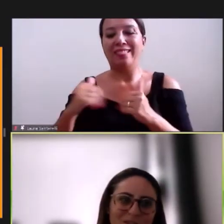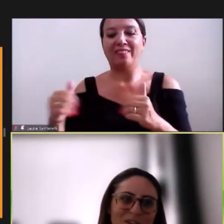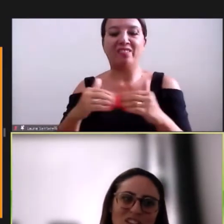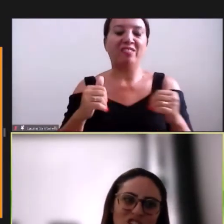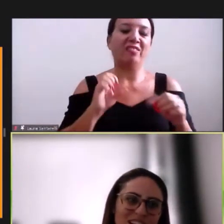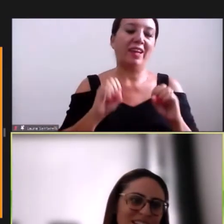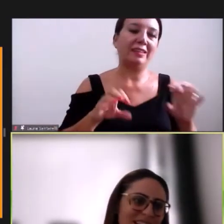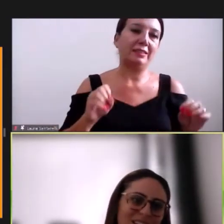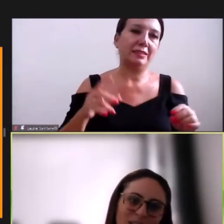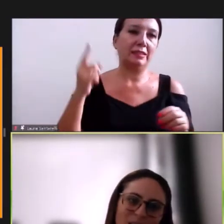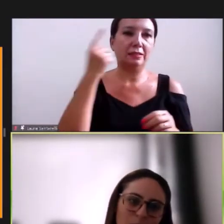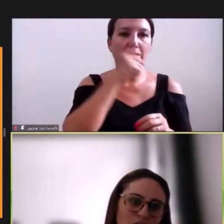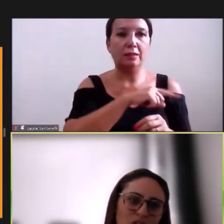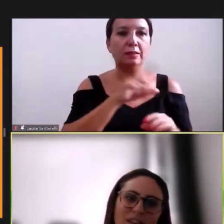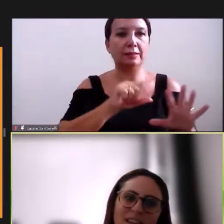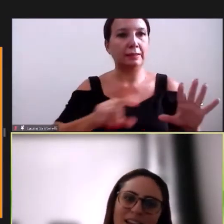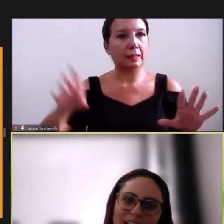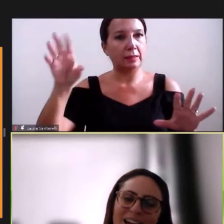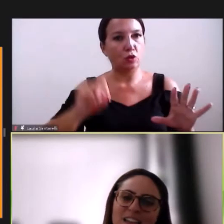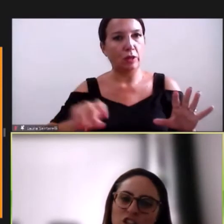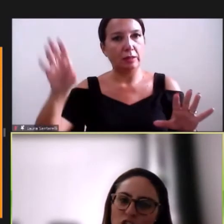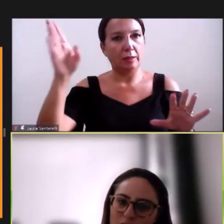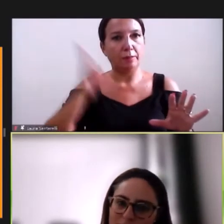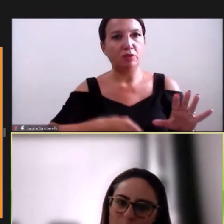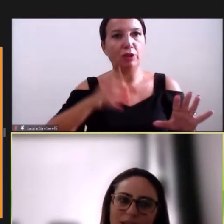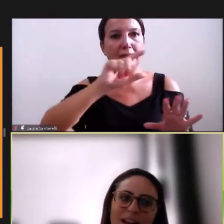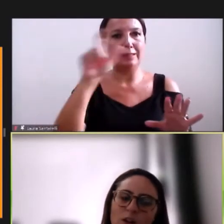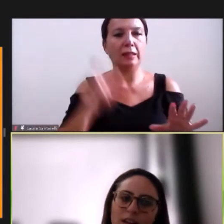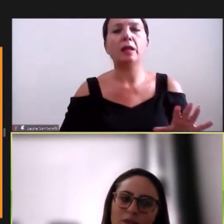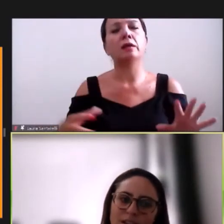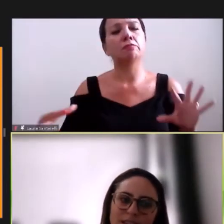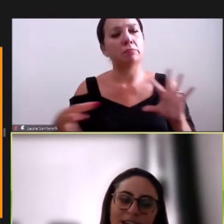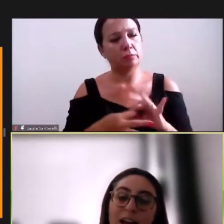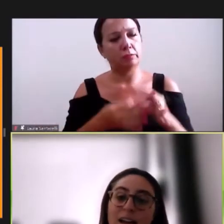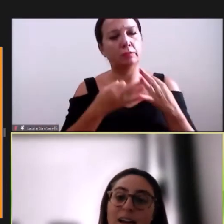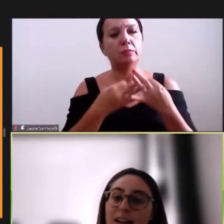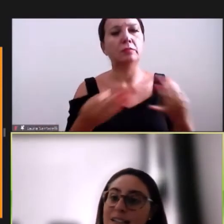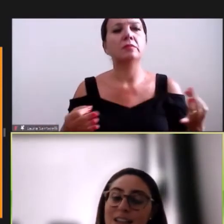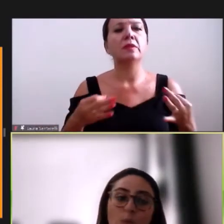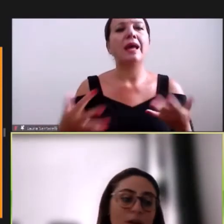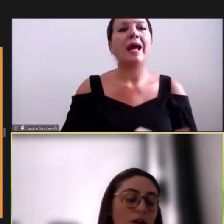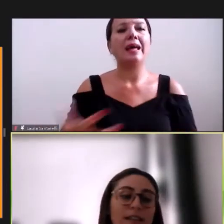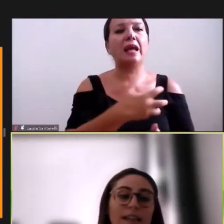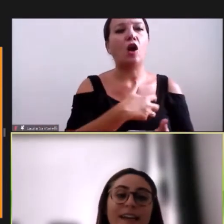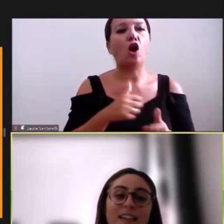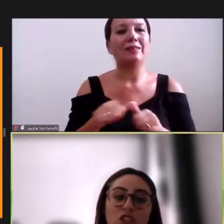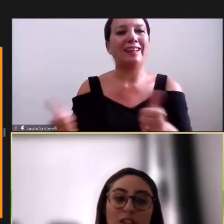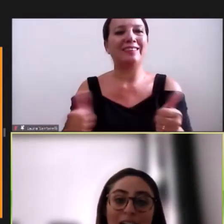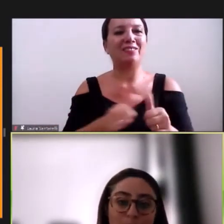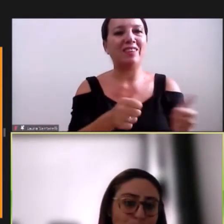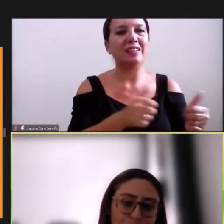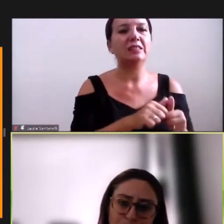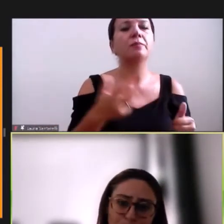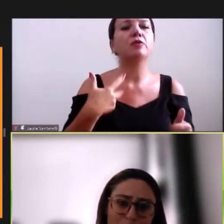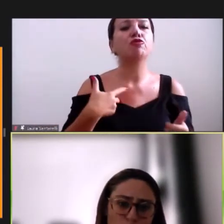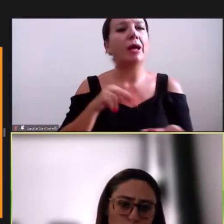bravi, infatti circa il 70-80% degli italiani aderisce correttamente alla raccolta differenziata. Restano però delle